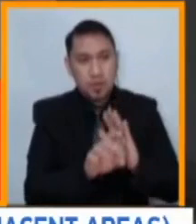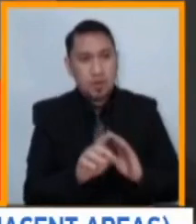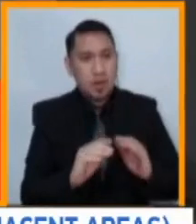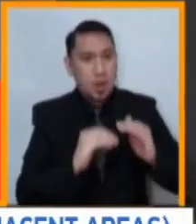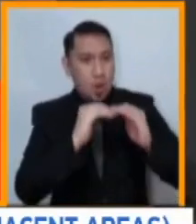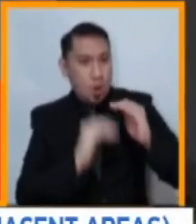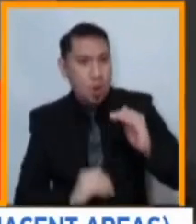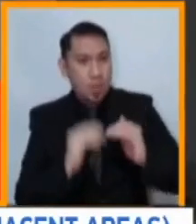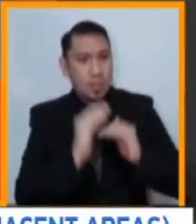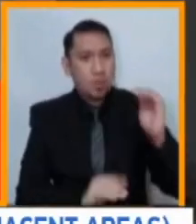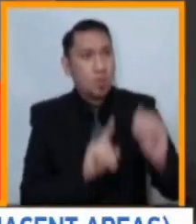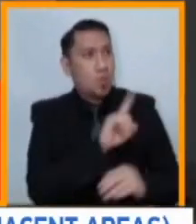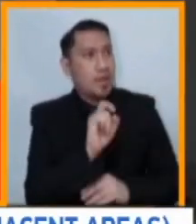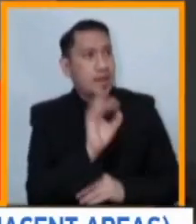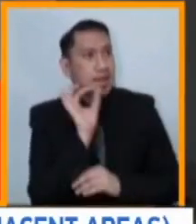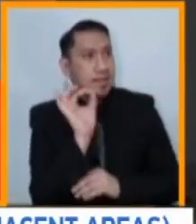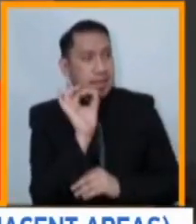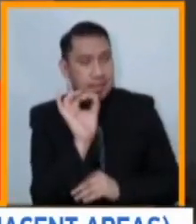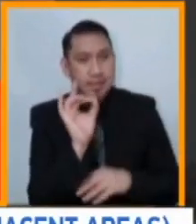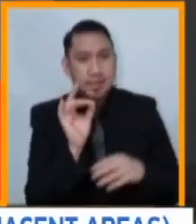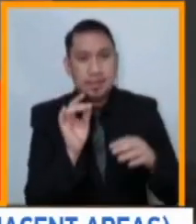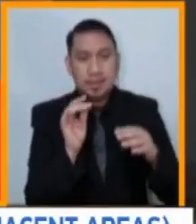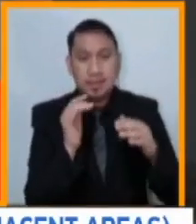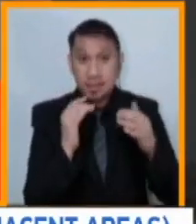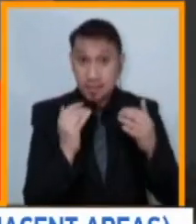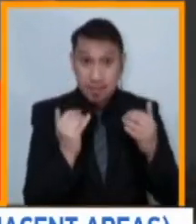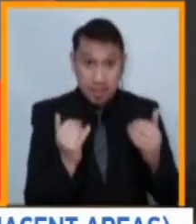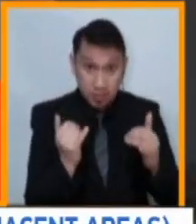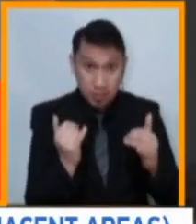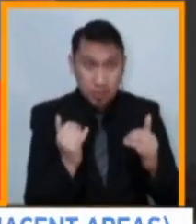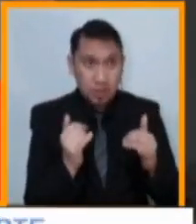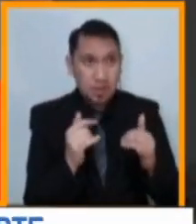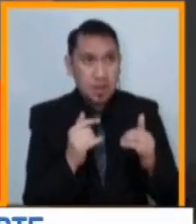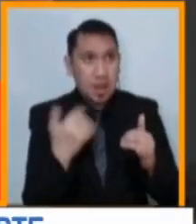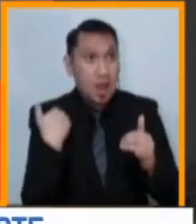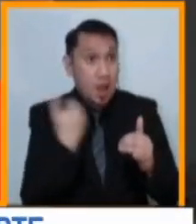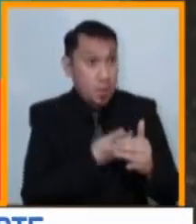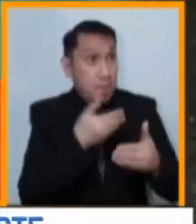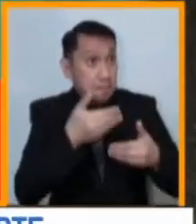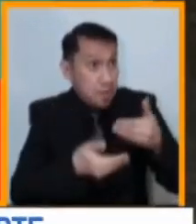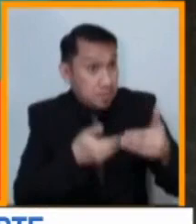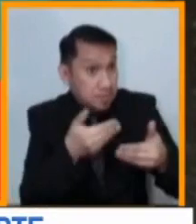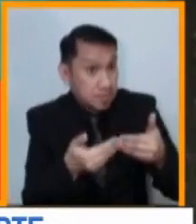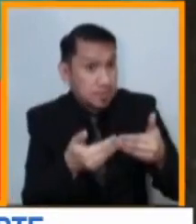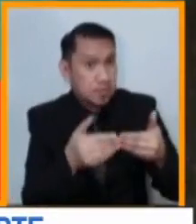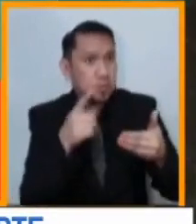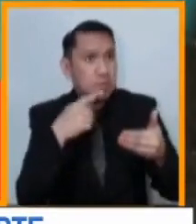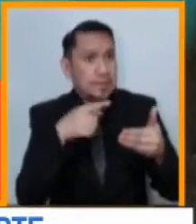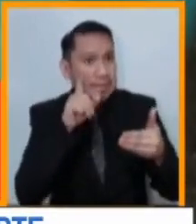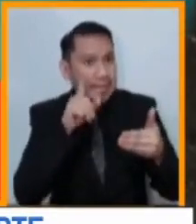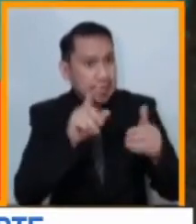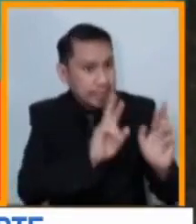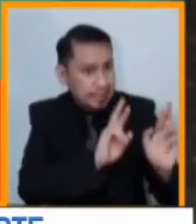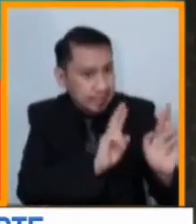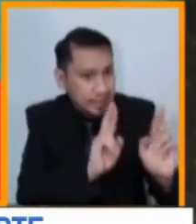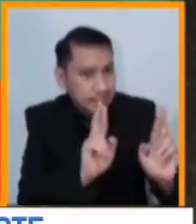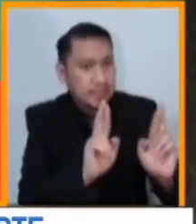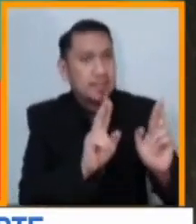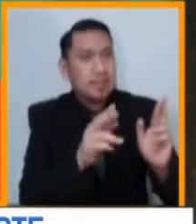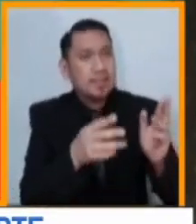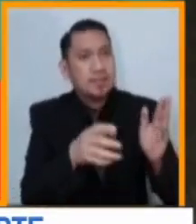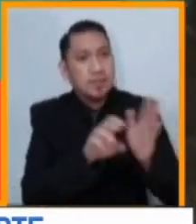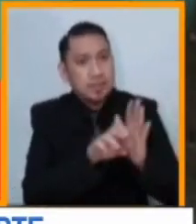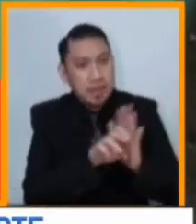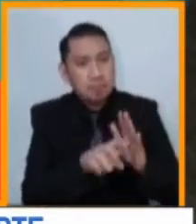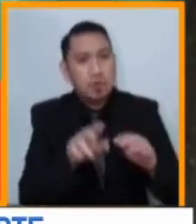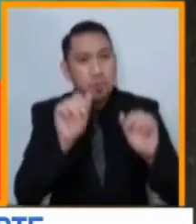po sa ngayon po ang mga hakbangin po natin ay naghahanda po tayo no ng kagaya ng mga deep well at mga treatment